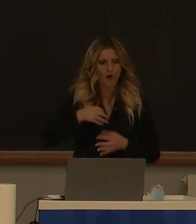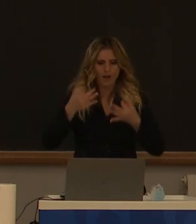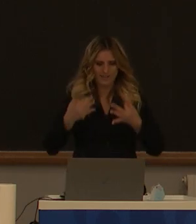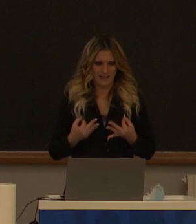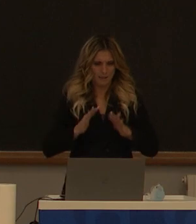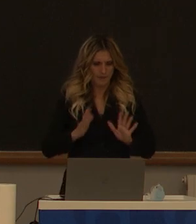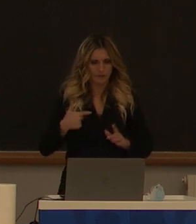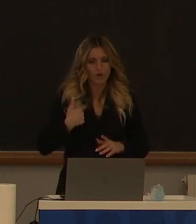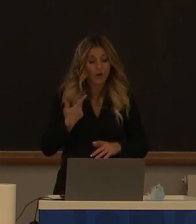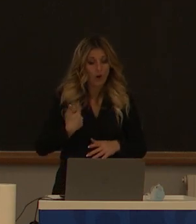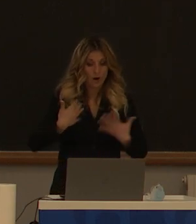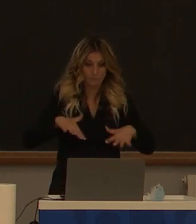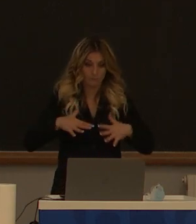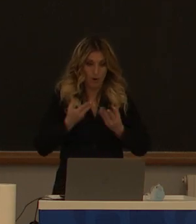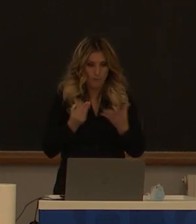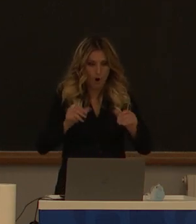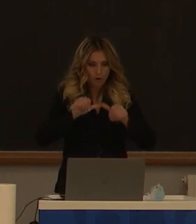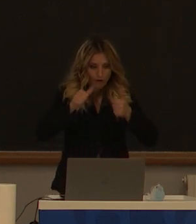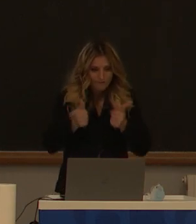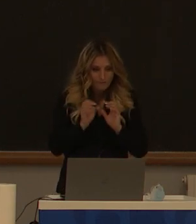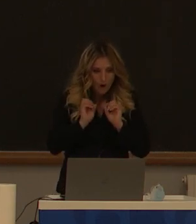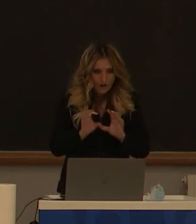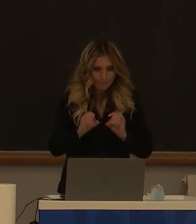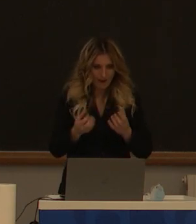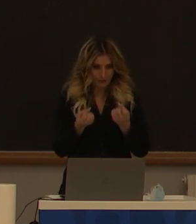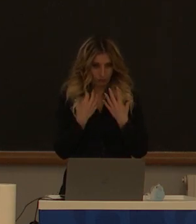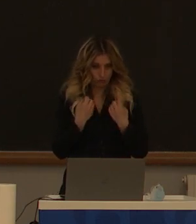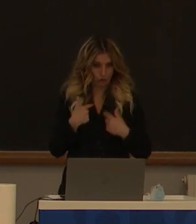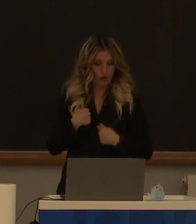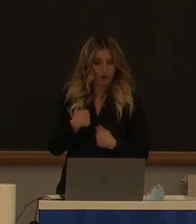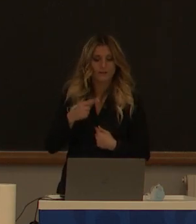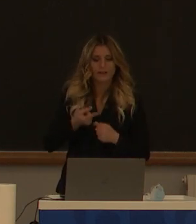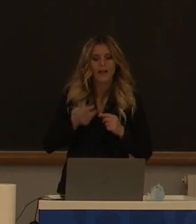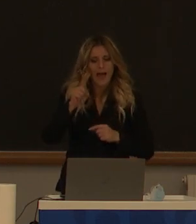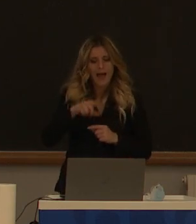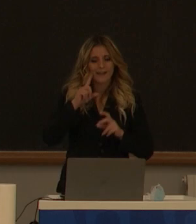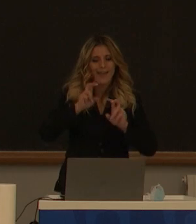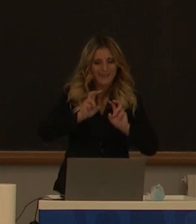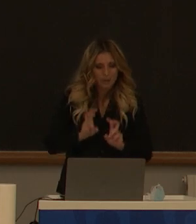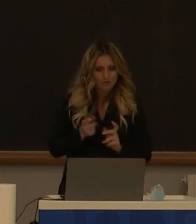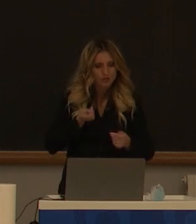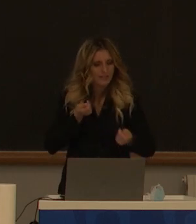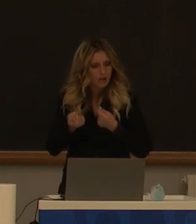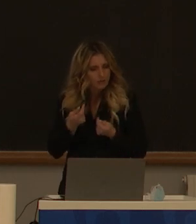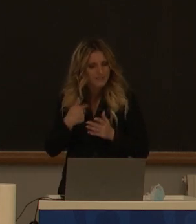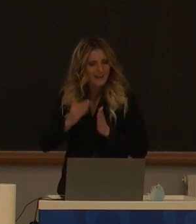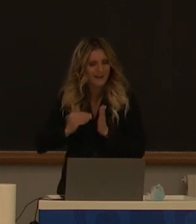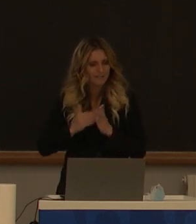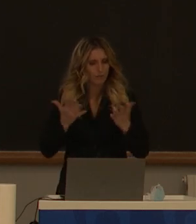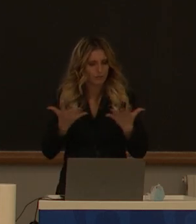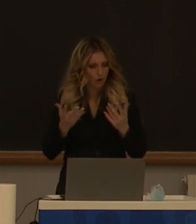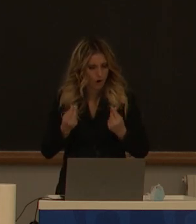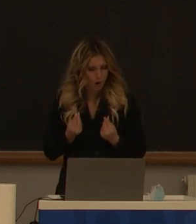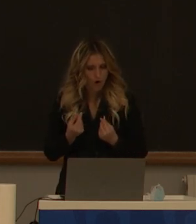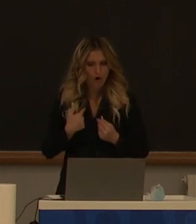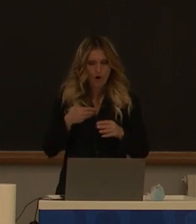diciamo, della sua formazione anche in questa direzione, come ovviamente l'energia, la gestione dei rifiuti, oltre, diciamo, che anche